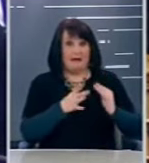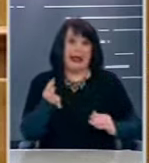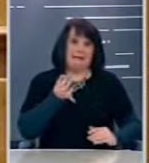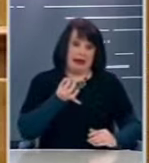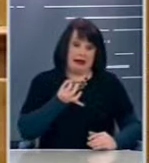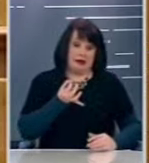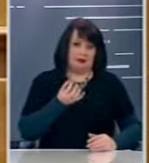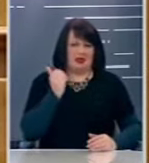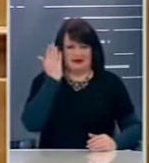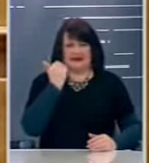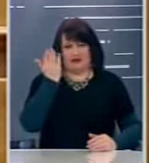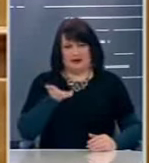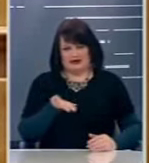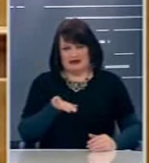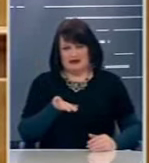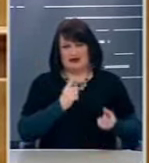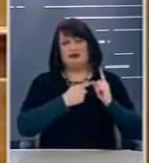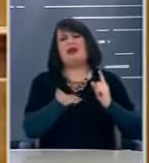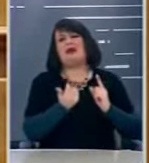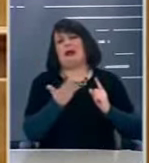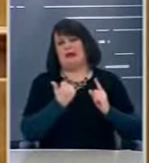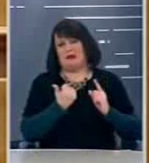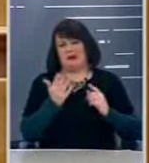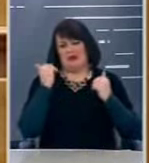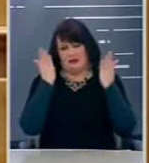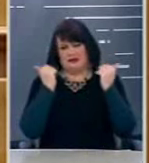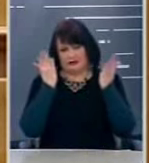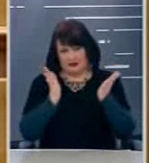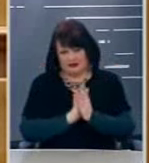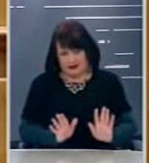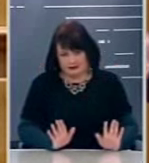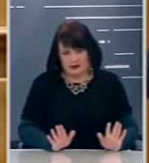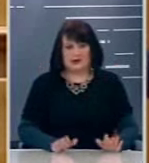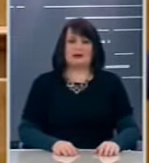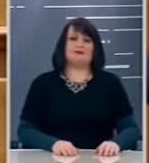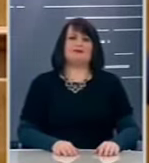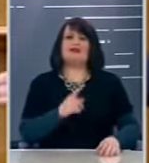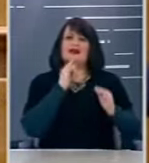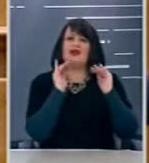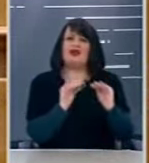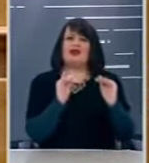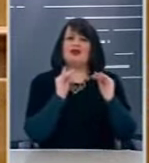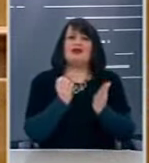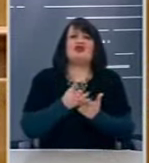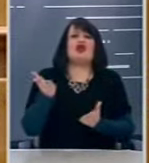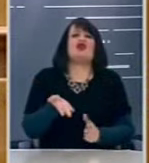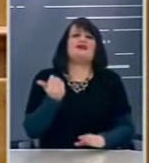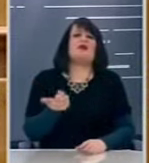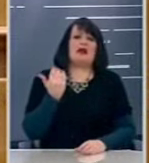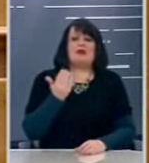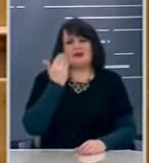αφού αμφισβήτησαν βέβαια ότι υπάρχει καν συμφωνία, αφού αμφισβήτησαν καν ότι συνεχίσαν στο ίδιο δικαιολείο ότι θα κλείσει η αξιολόγηση.